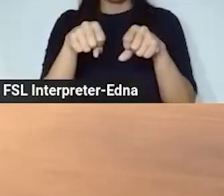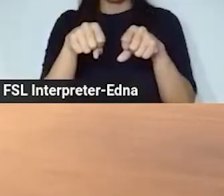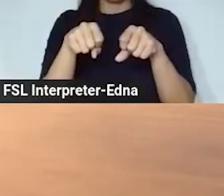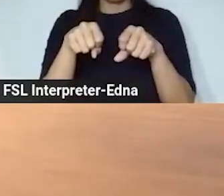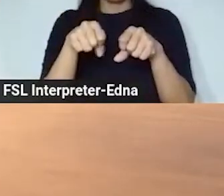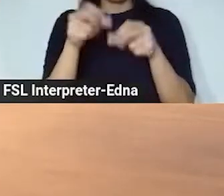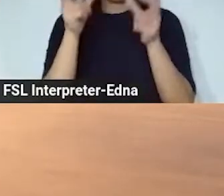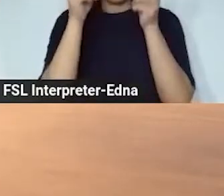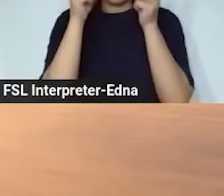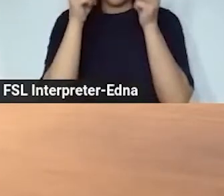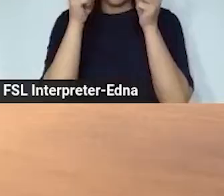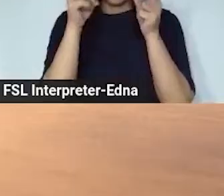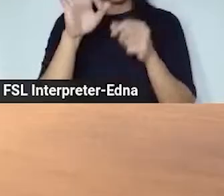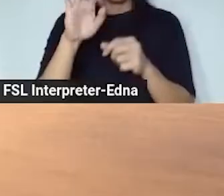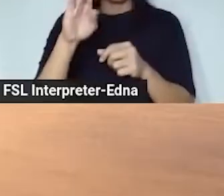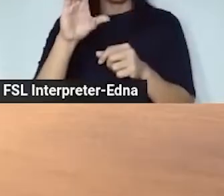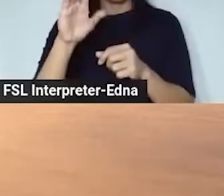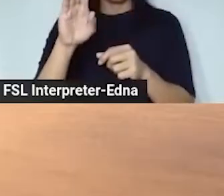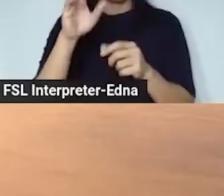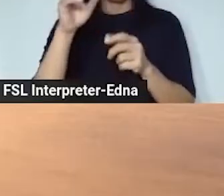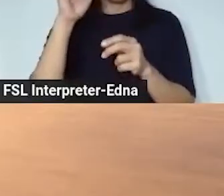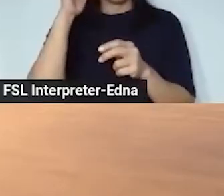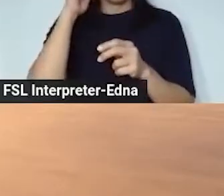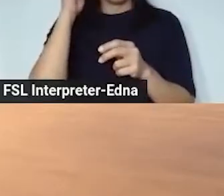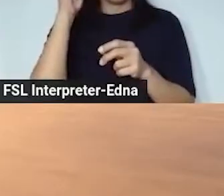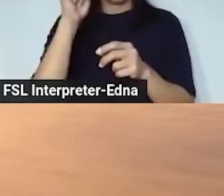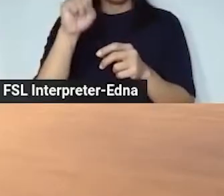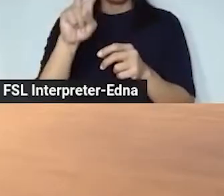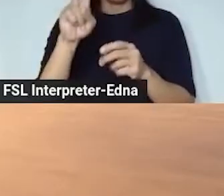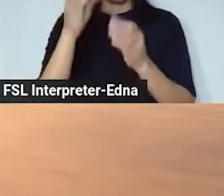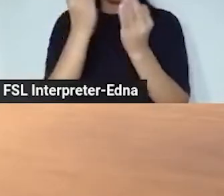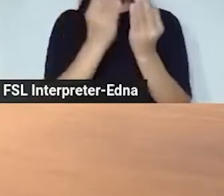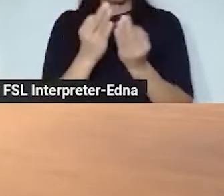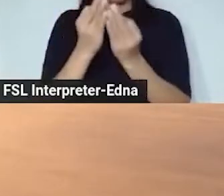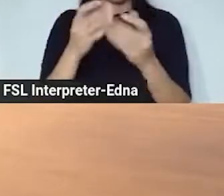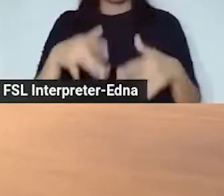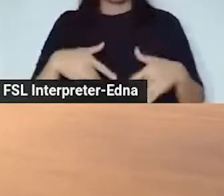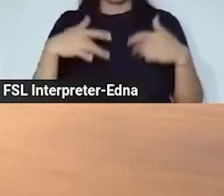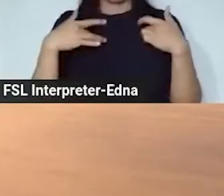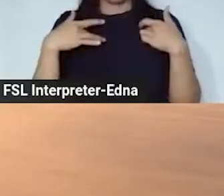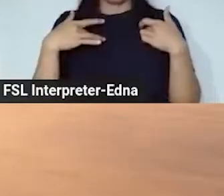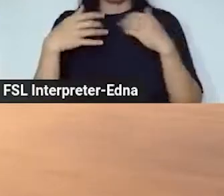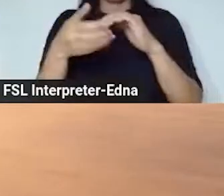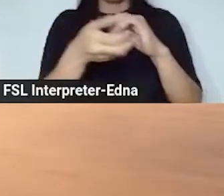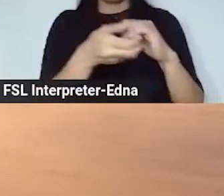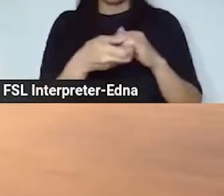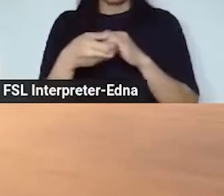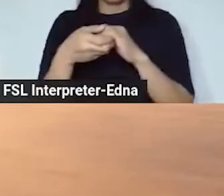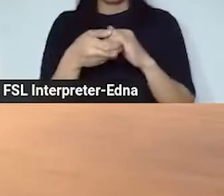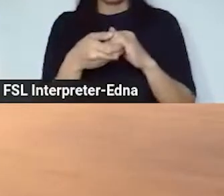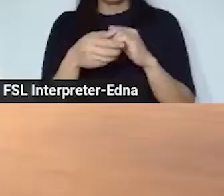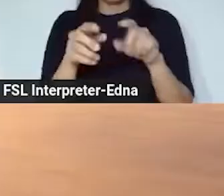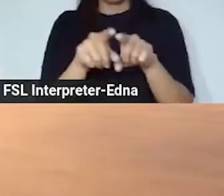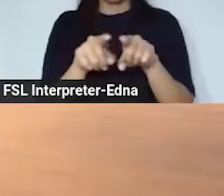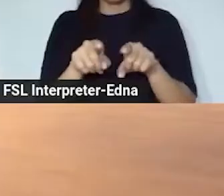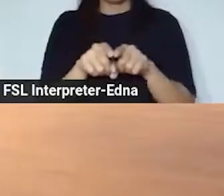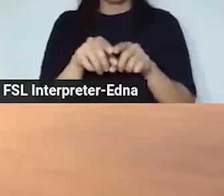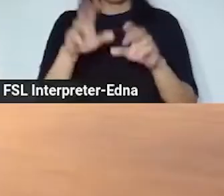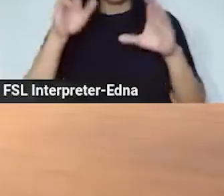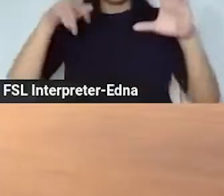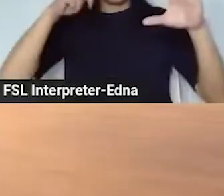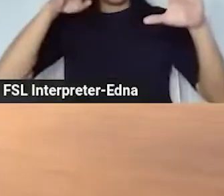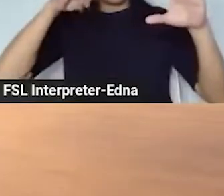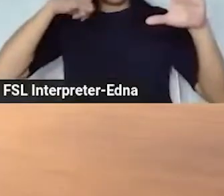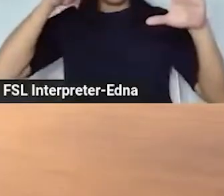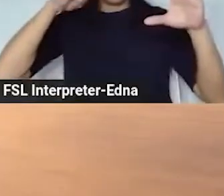napapakinggan sa FEBC Radio TV at napapanood sa Facebook Live. Bukod po dyan, kami po ay mapapanood din sa YouTube channel ng